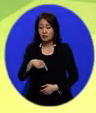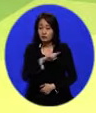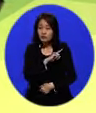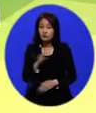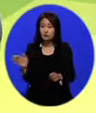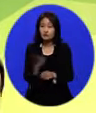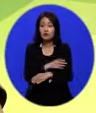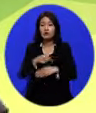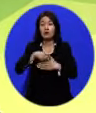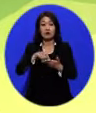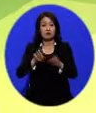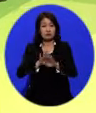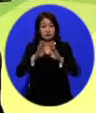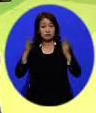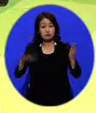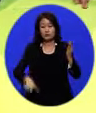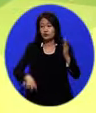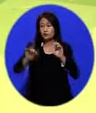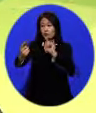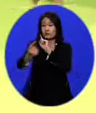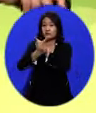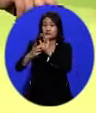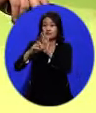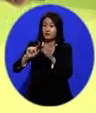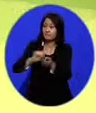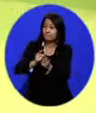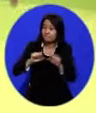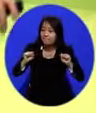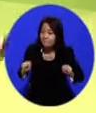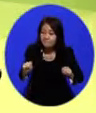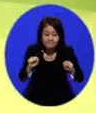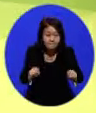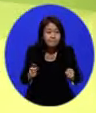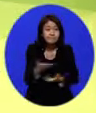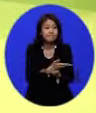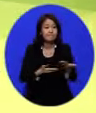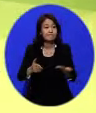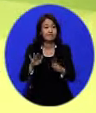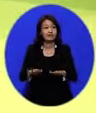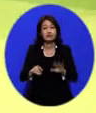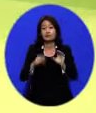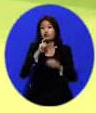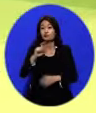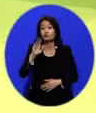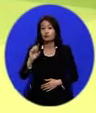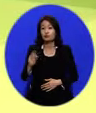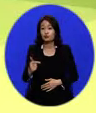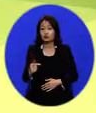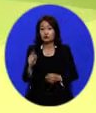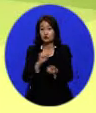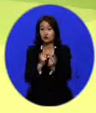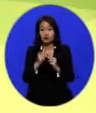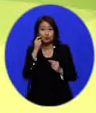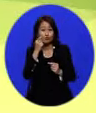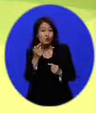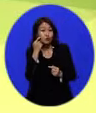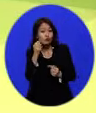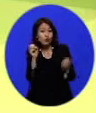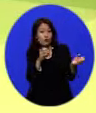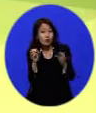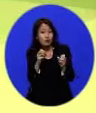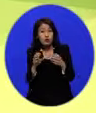나부터서 마음의 문을 열고 아까 처음 만났을 때 서로 인사하고 나누고. 자, 여기서 10분만 하브르타를 하고 나면요.